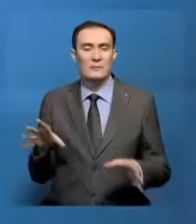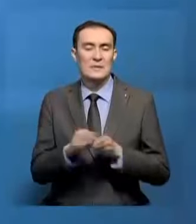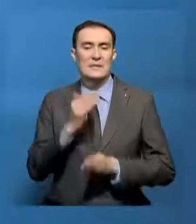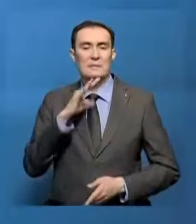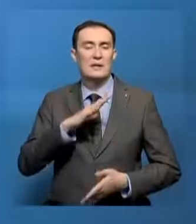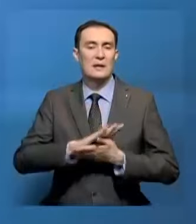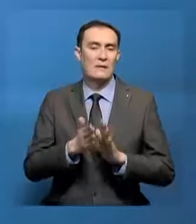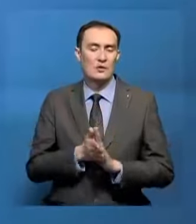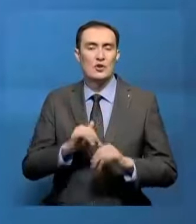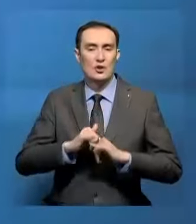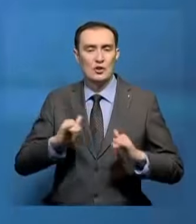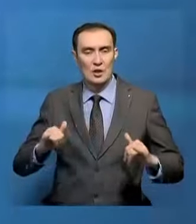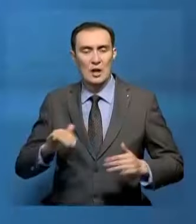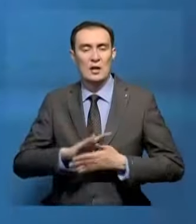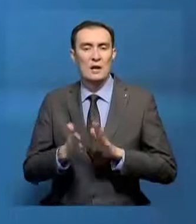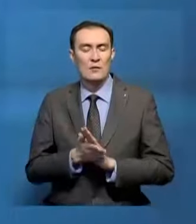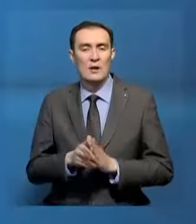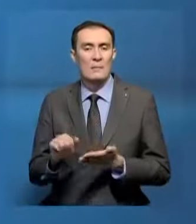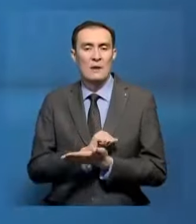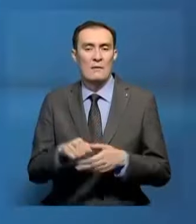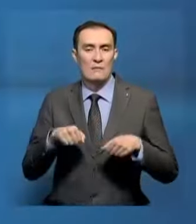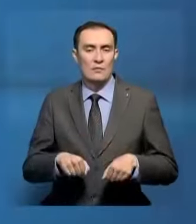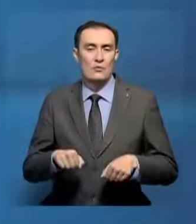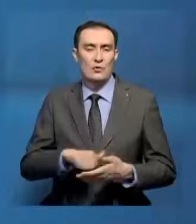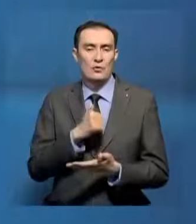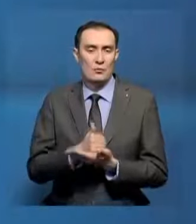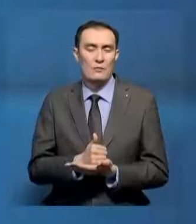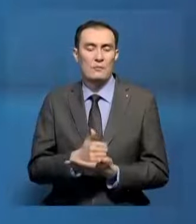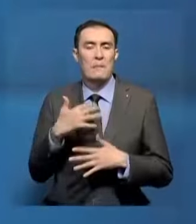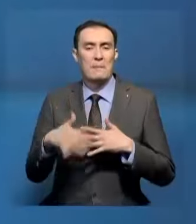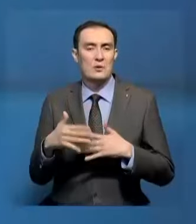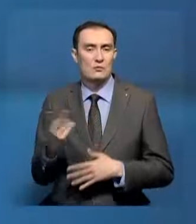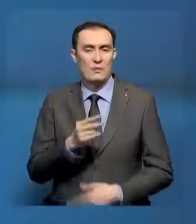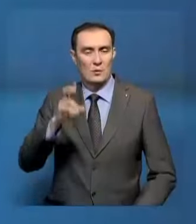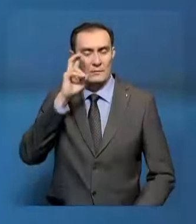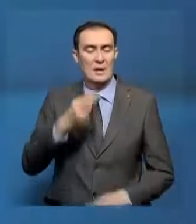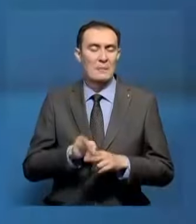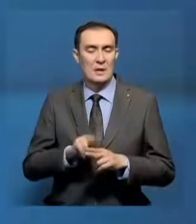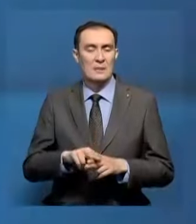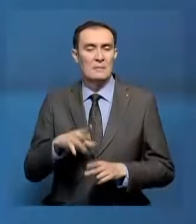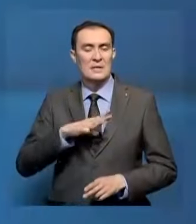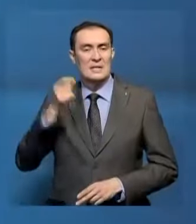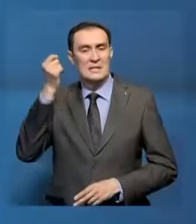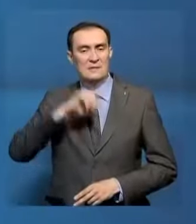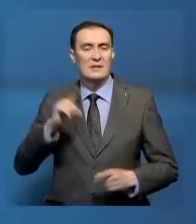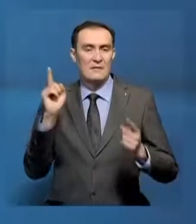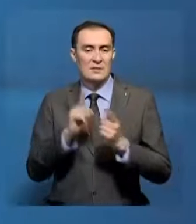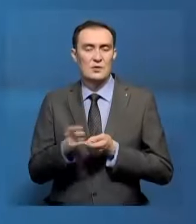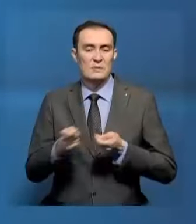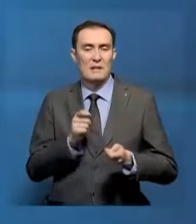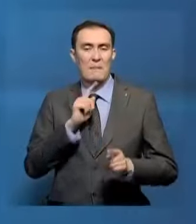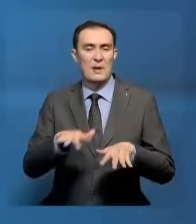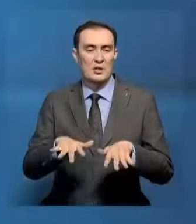Казахстан и Египет договорились расширить договорно-правовую базу между странами. Об этом стало известно на встрече